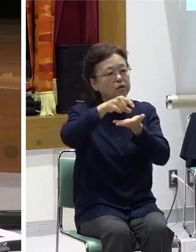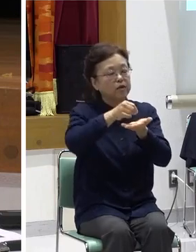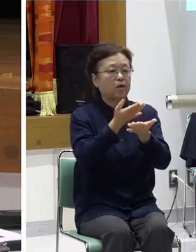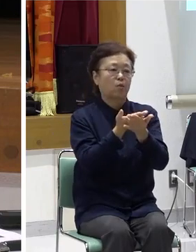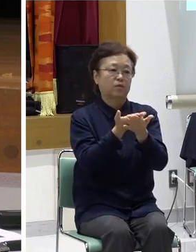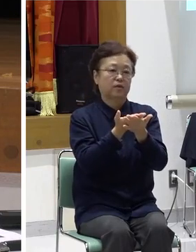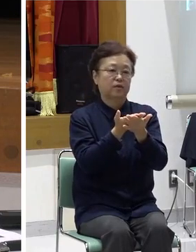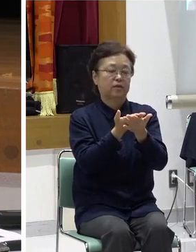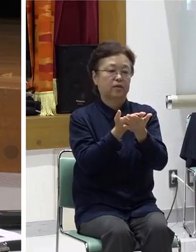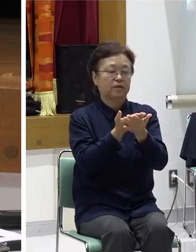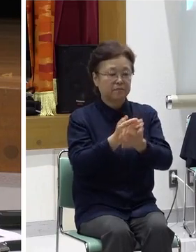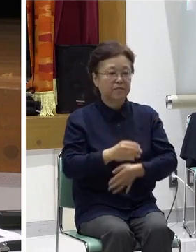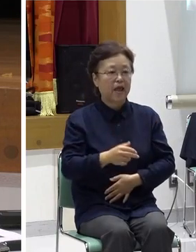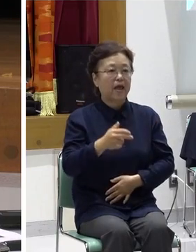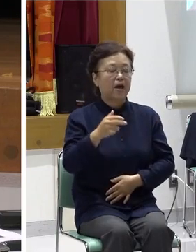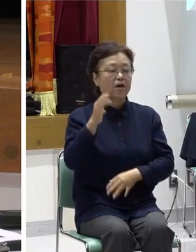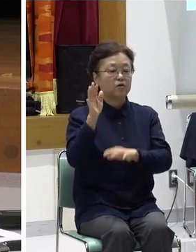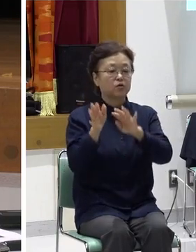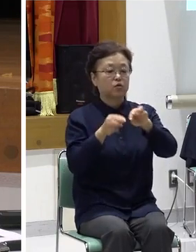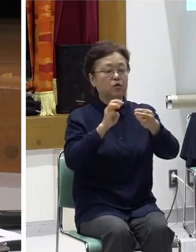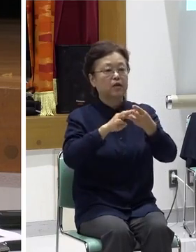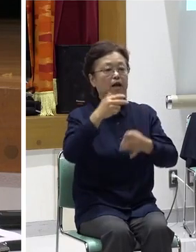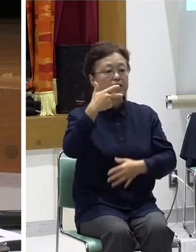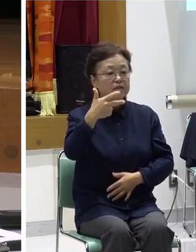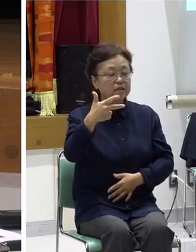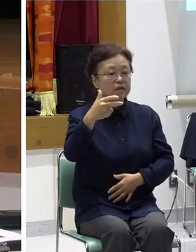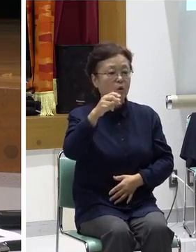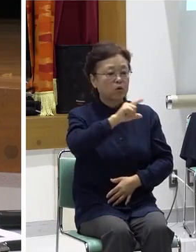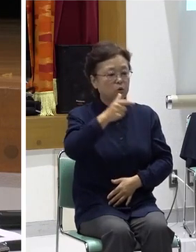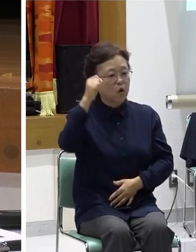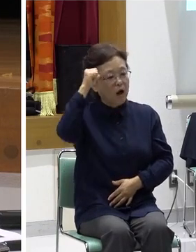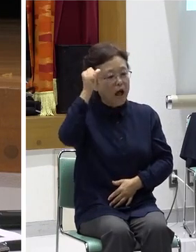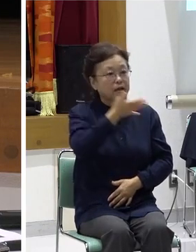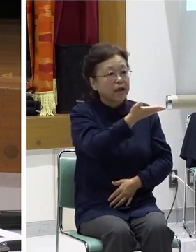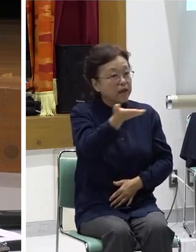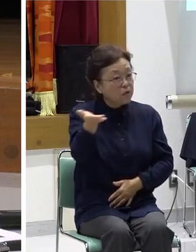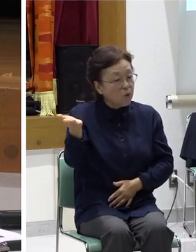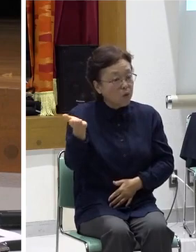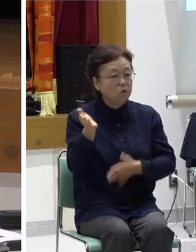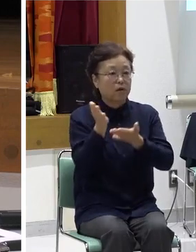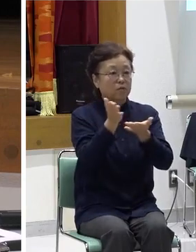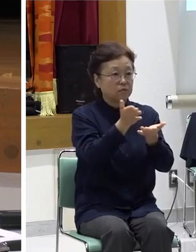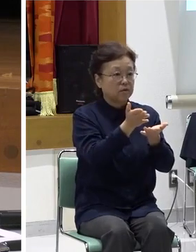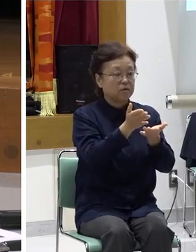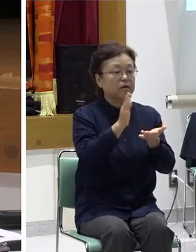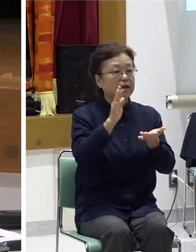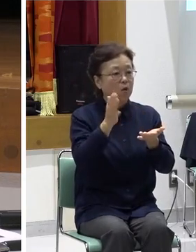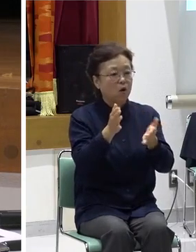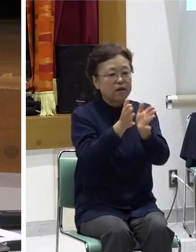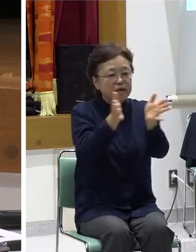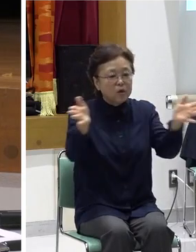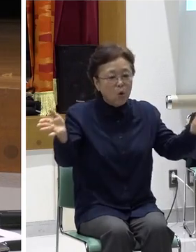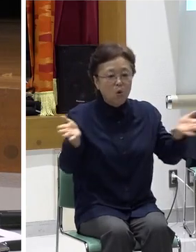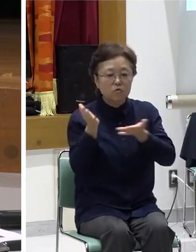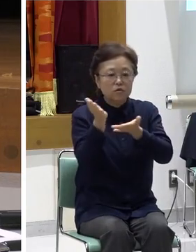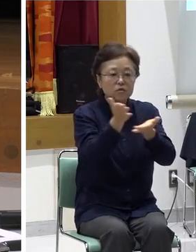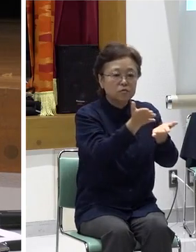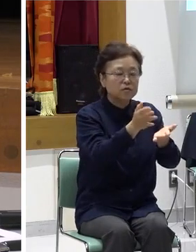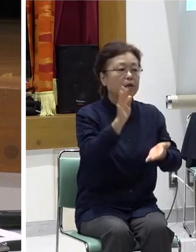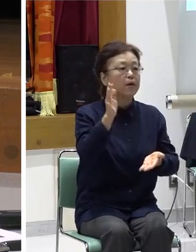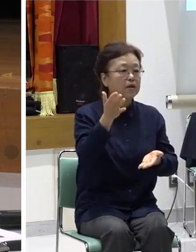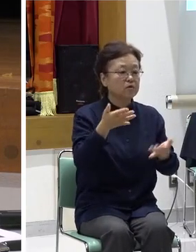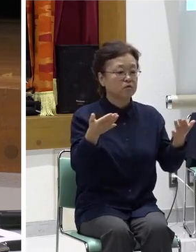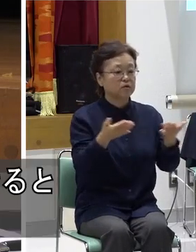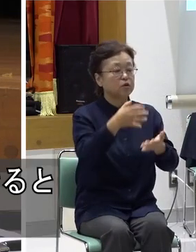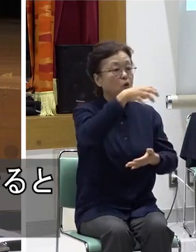もアンケートを取ったりされているとは思うんですけど、広くやるというよりもどちらかというと事業所向